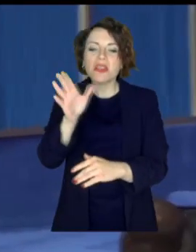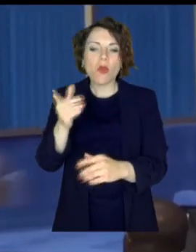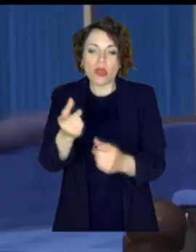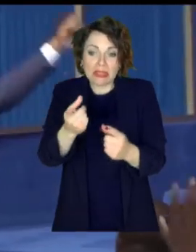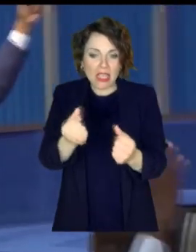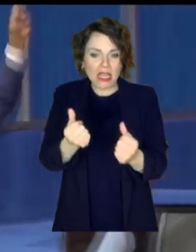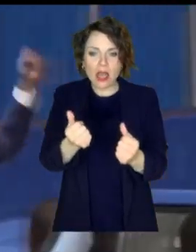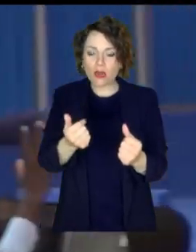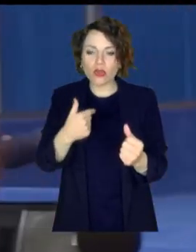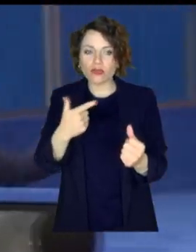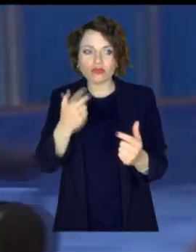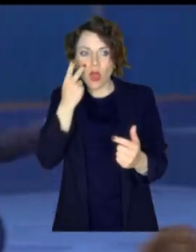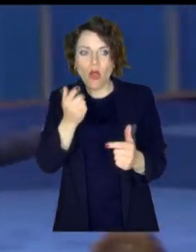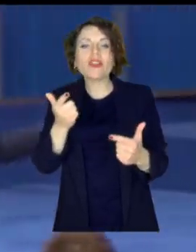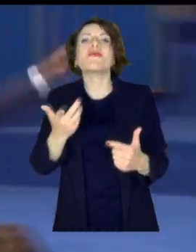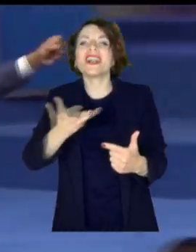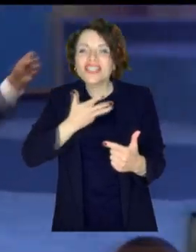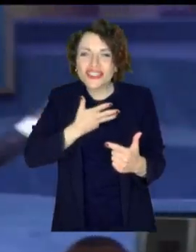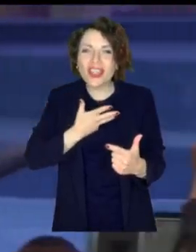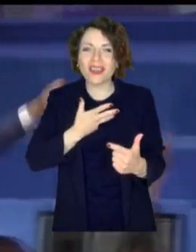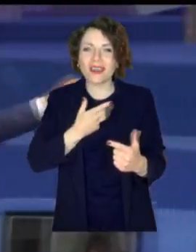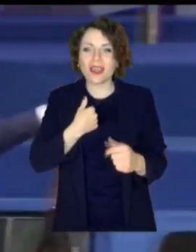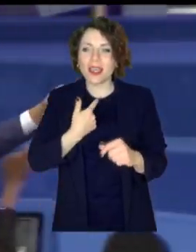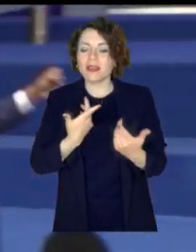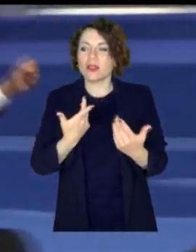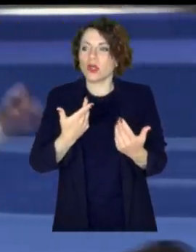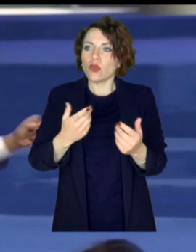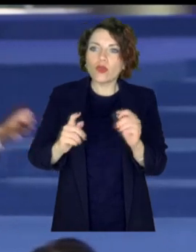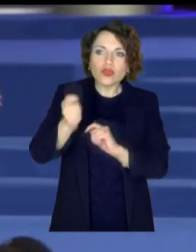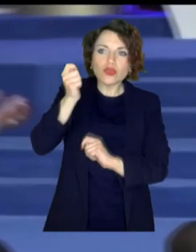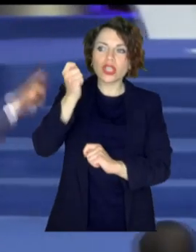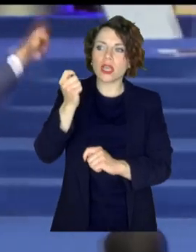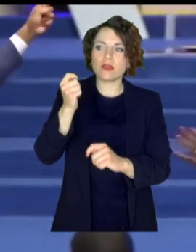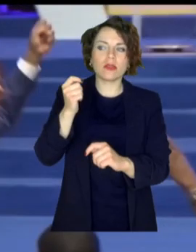visto. Dimostrazione del successo che ho che non hai visto.